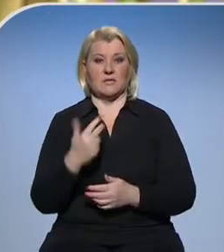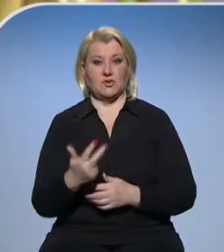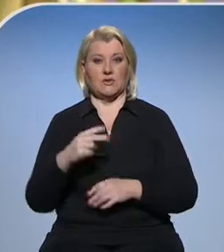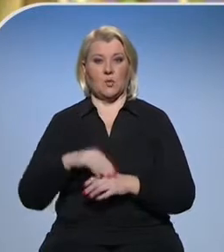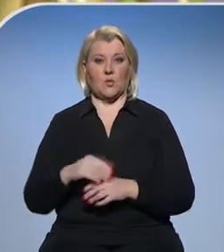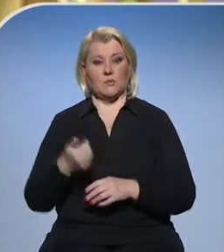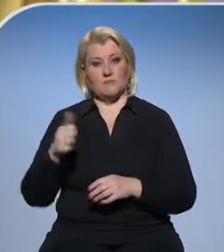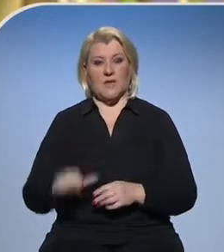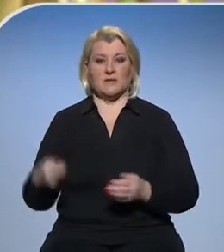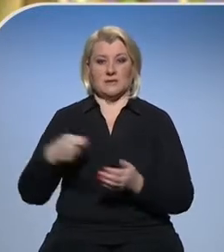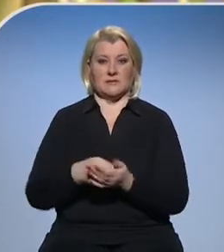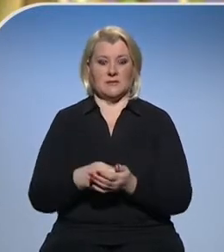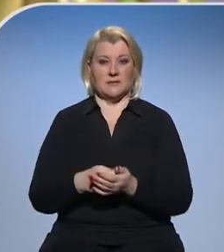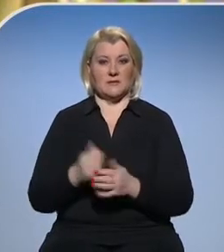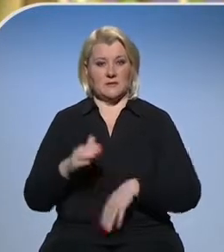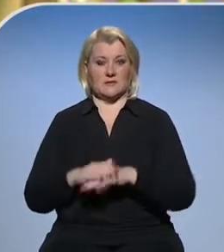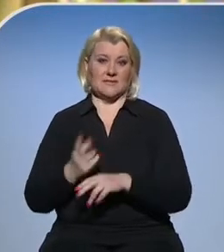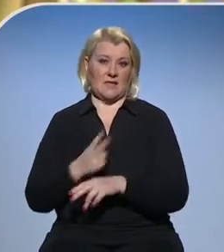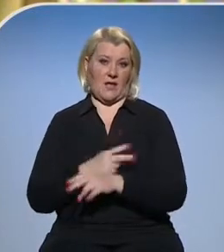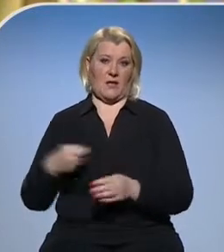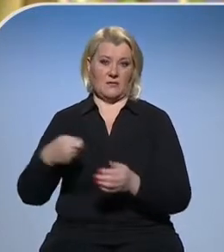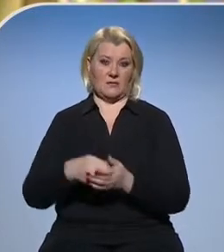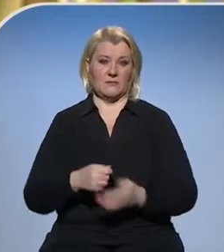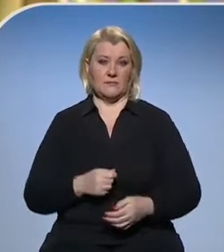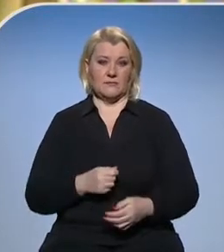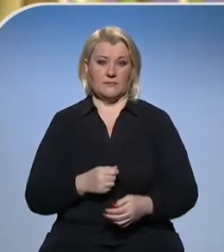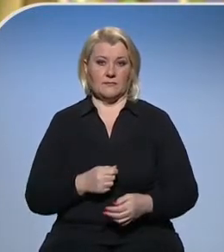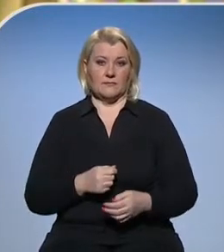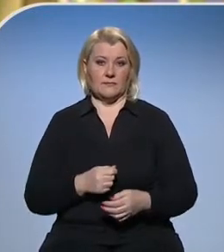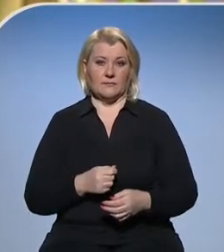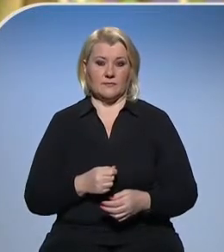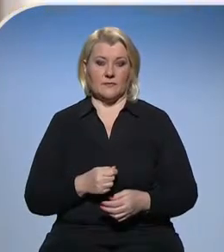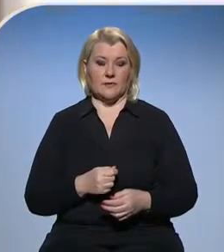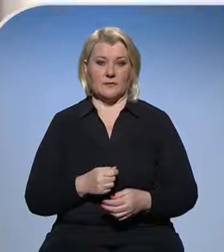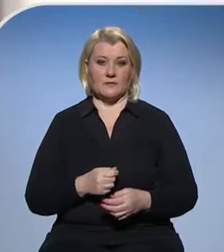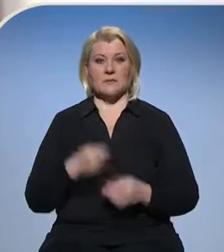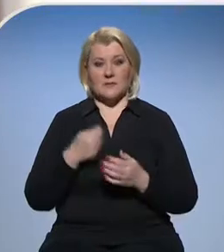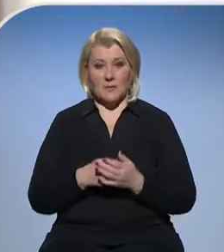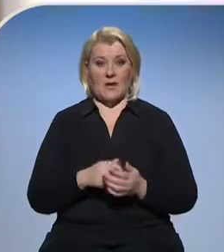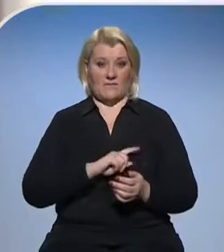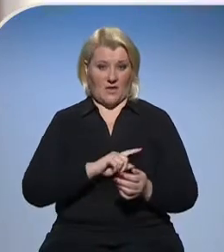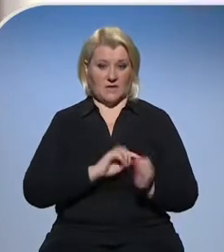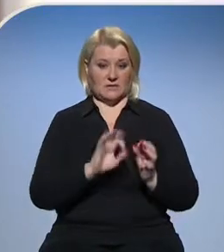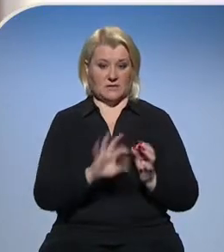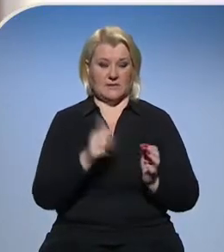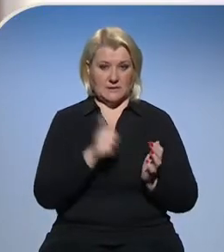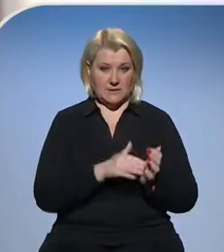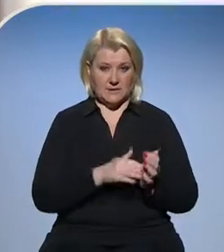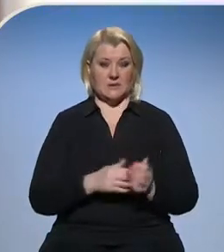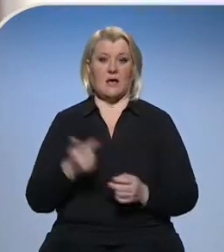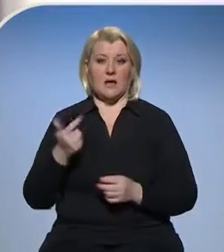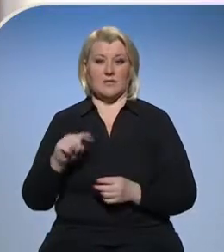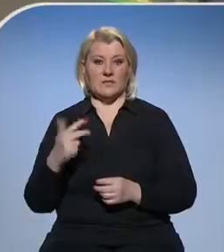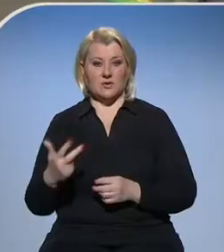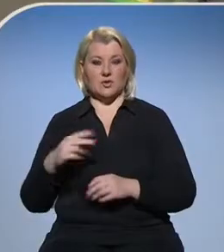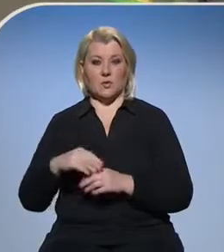měsíčně. To je ten strop, který je právě při té 1000 korun vlastního příspěvku. Mm-hmm. Čili 1000 korun spořím, 230